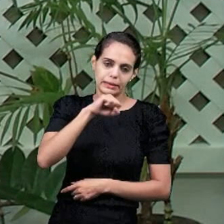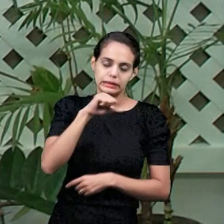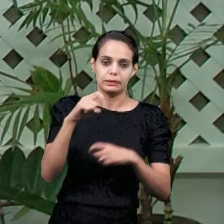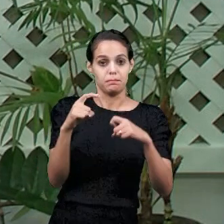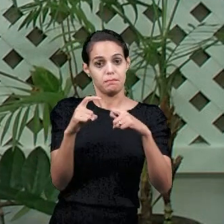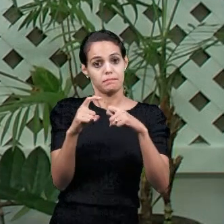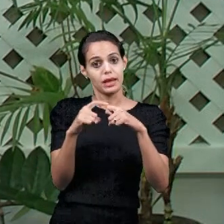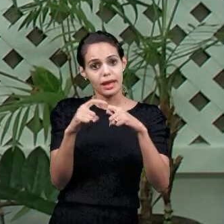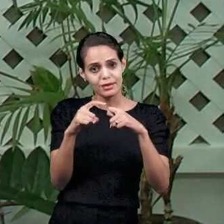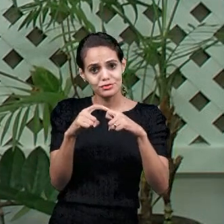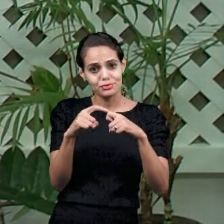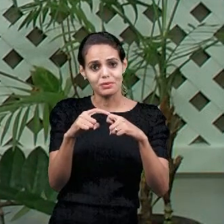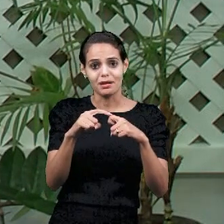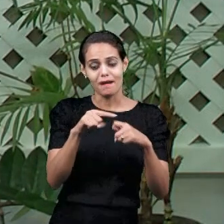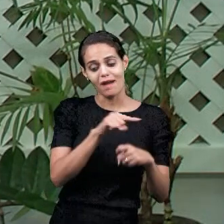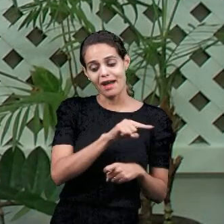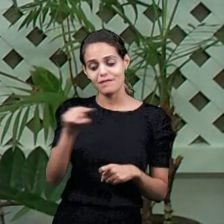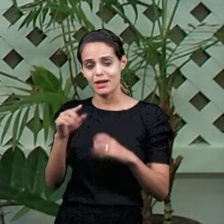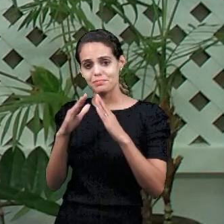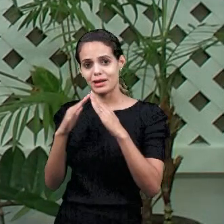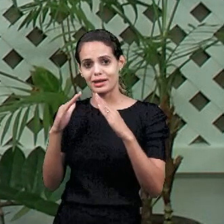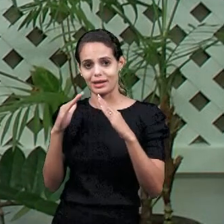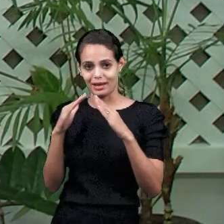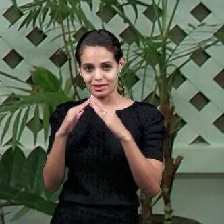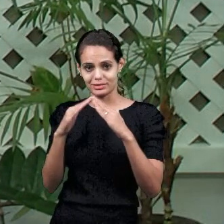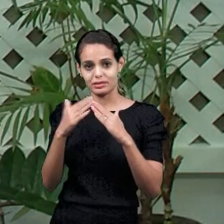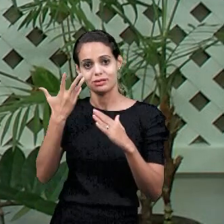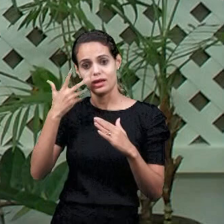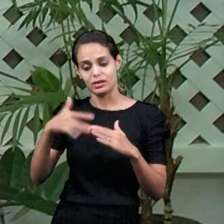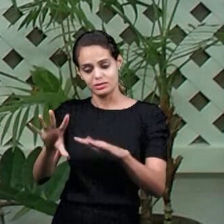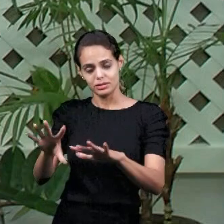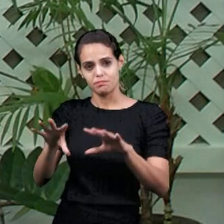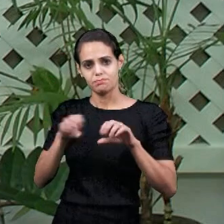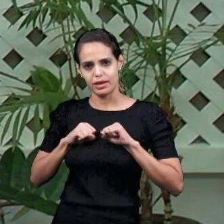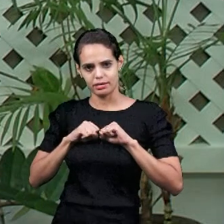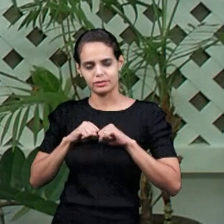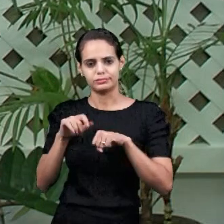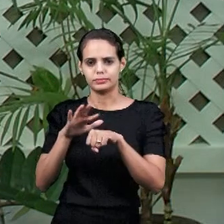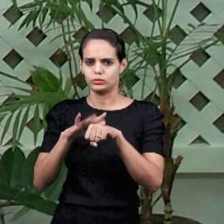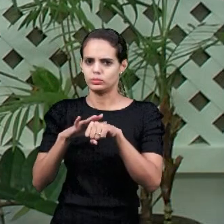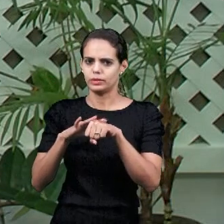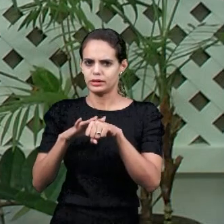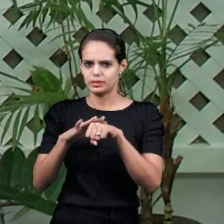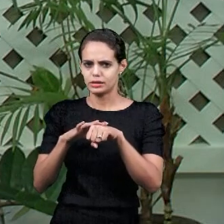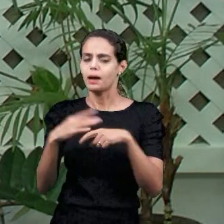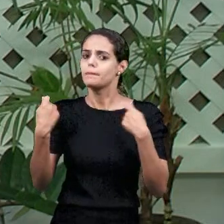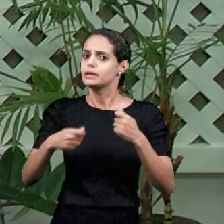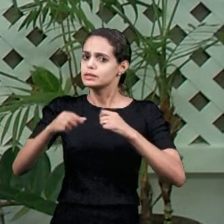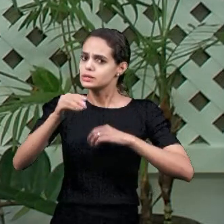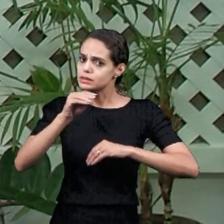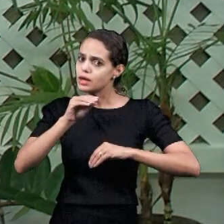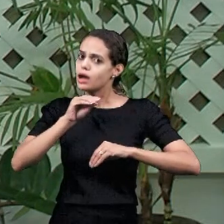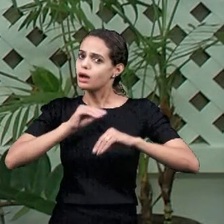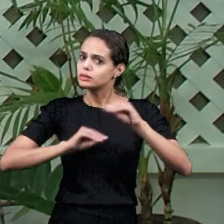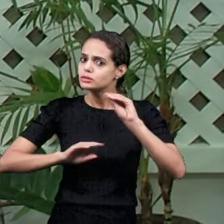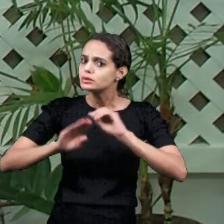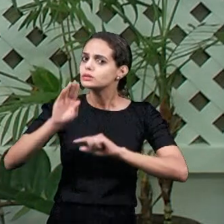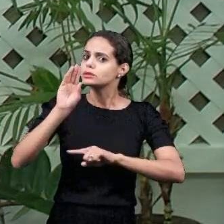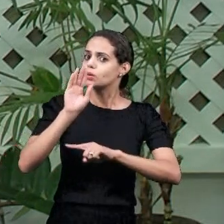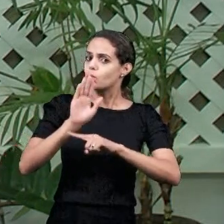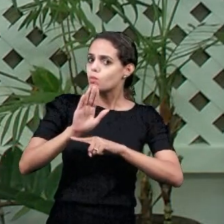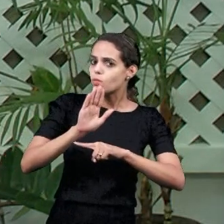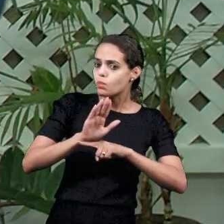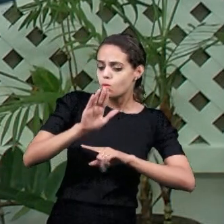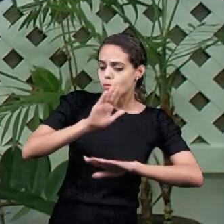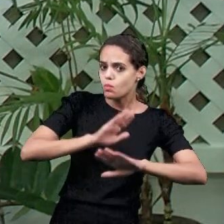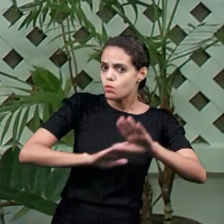endroits. Observez bien, faites bien attention à cela. Cela est de votre responsabilité. Le médecin, la médecine, les hôpitaux, ils n'ont pas